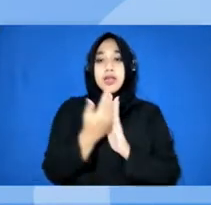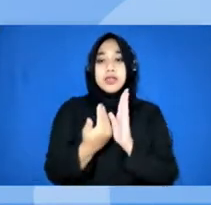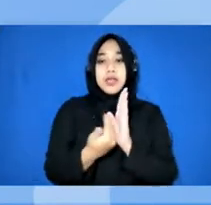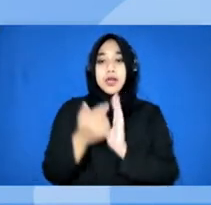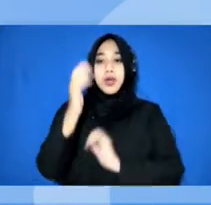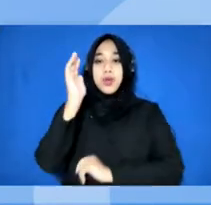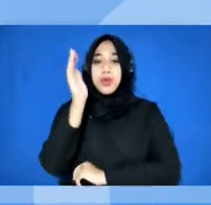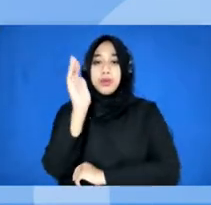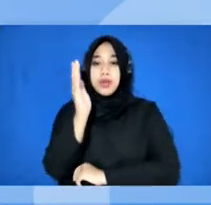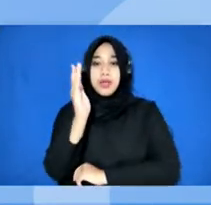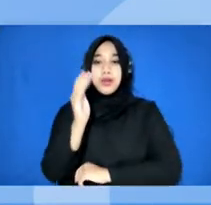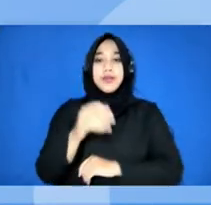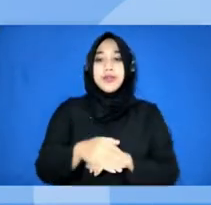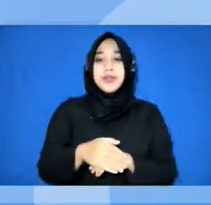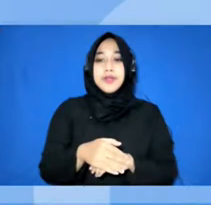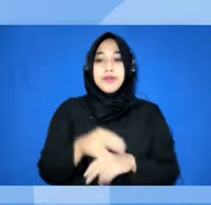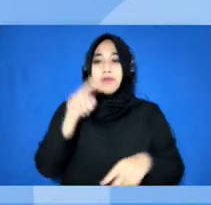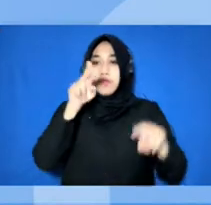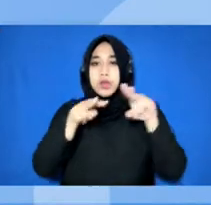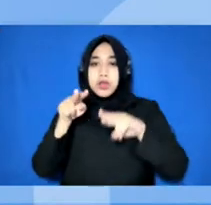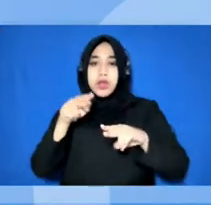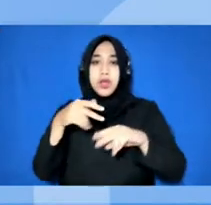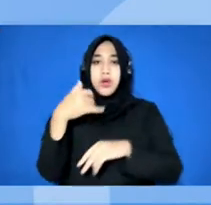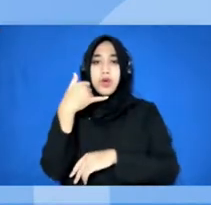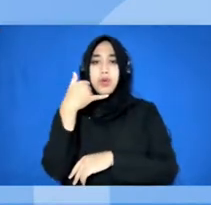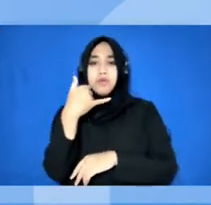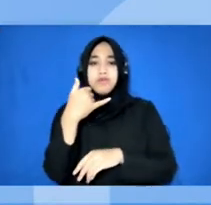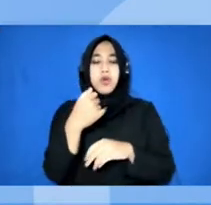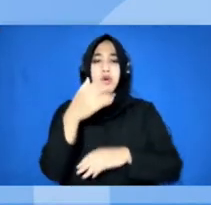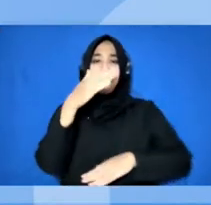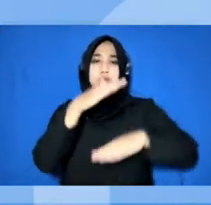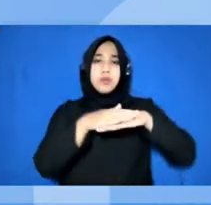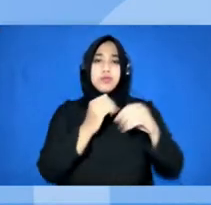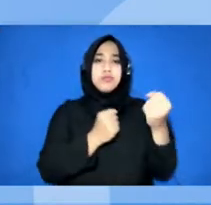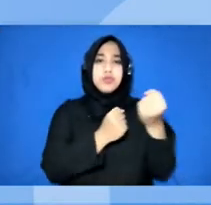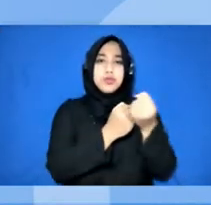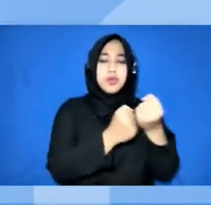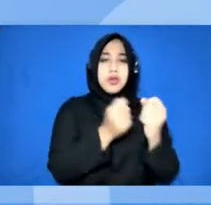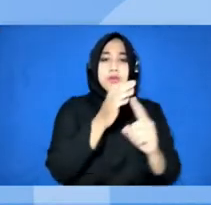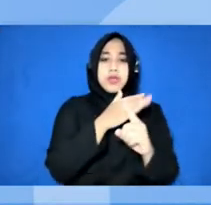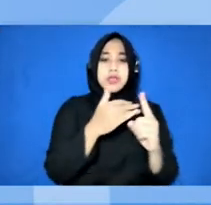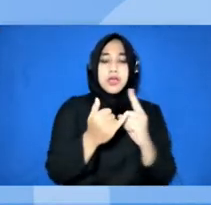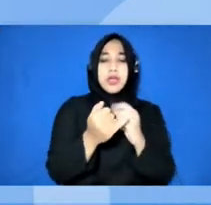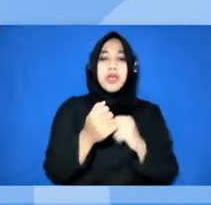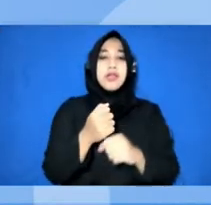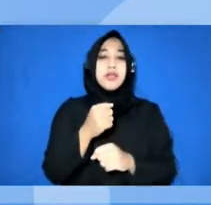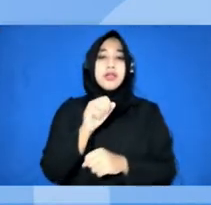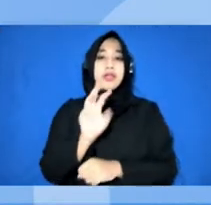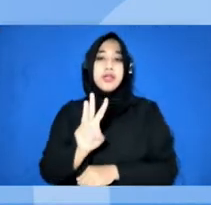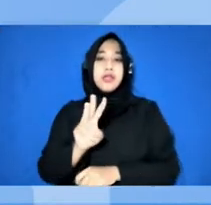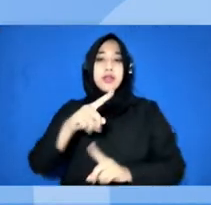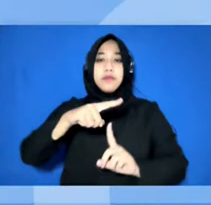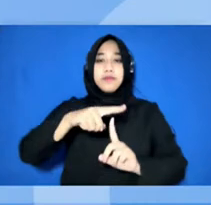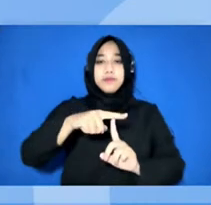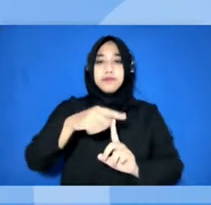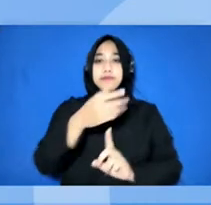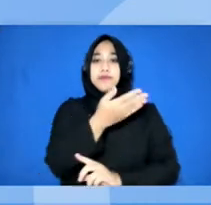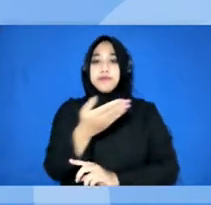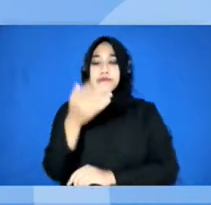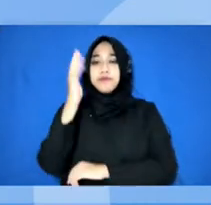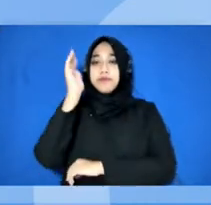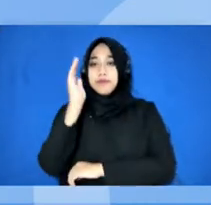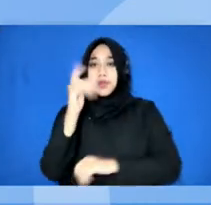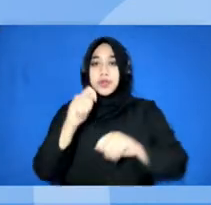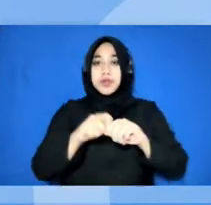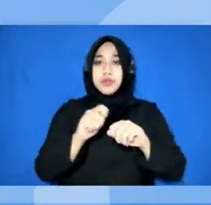webinar, Pelacakan Kontak, Mengoptimalkan Dukungan Masyarakat dalam 3T. Webinar ini diadakan